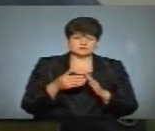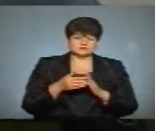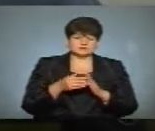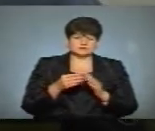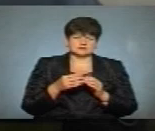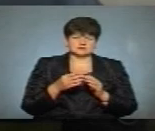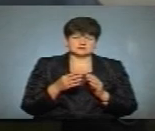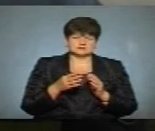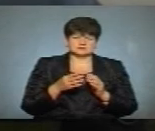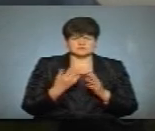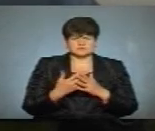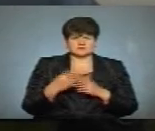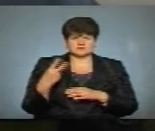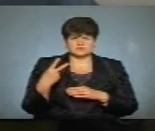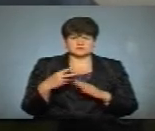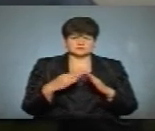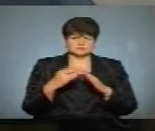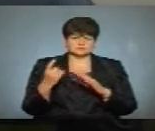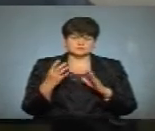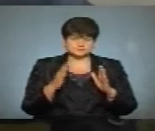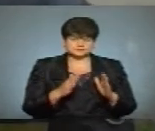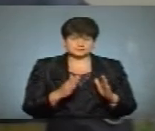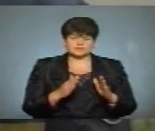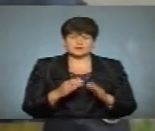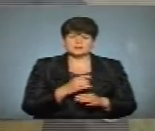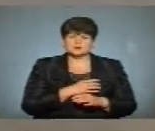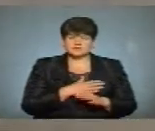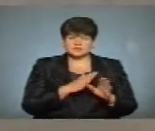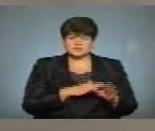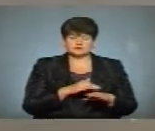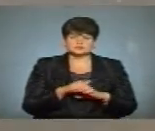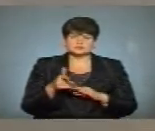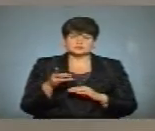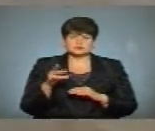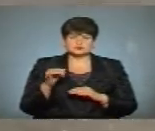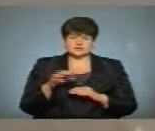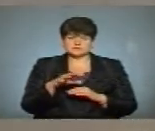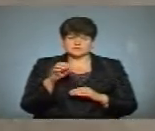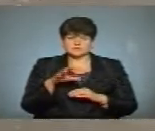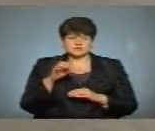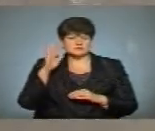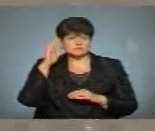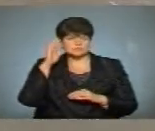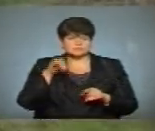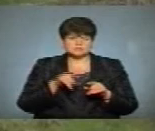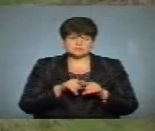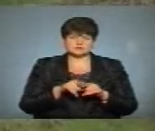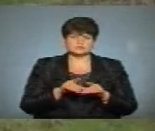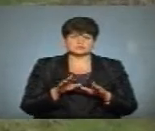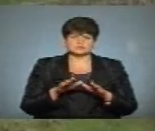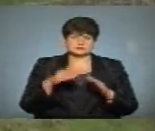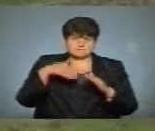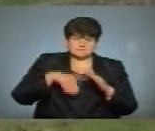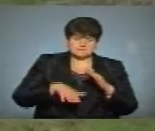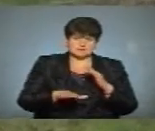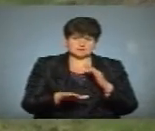19-20 приватних домогосподарств, а також вулиця Гнатюка. Відкачка була води також з подвір'я, а також із